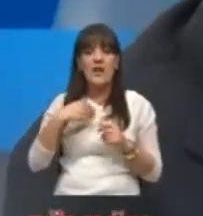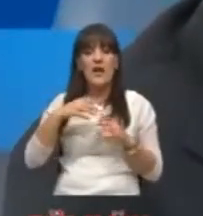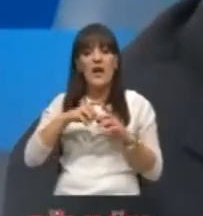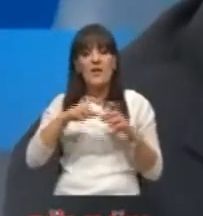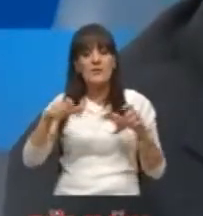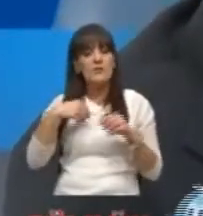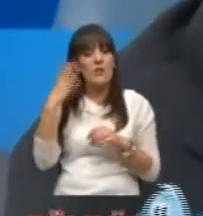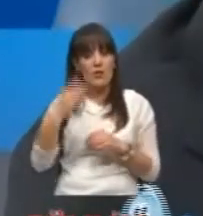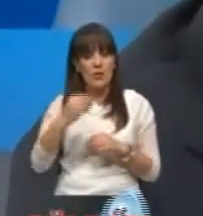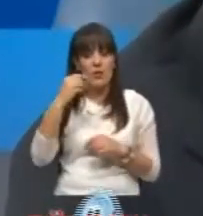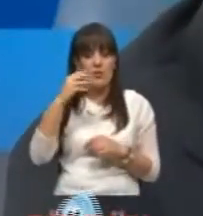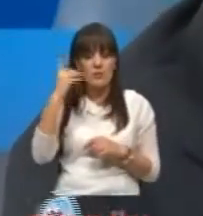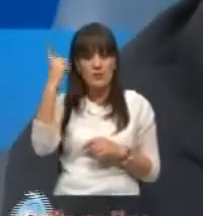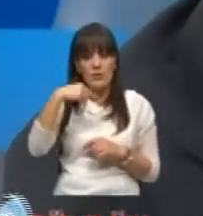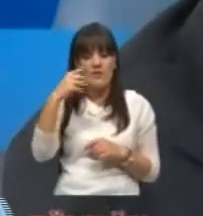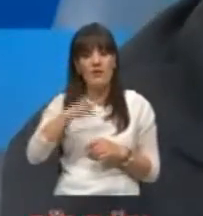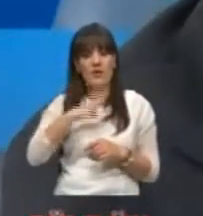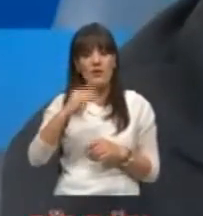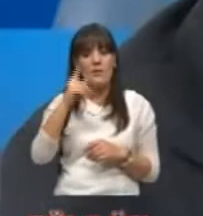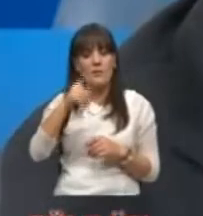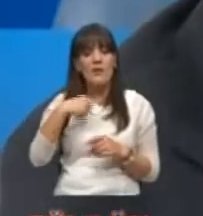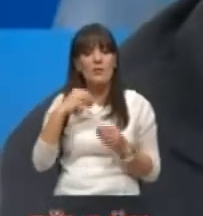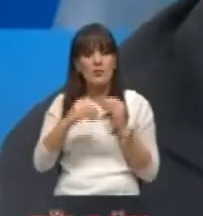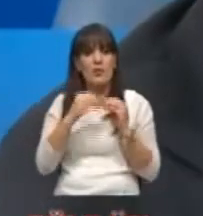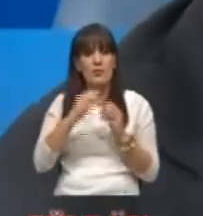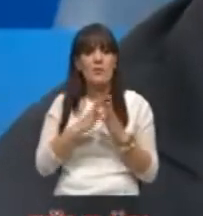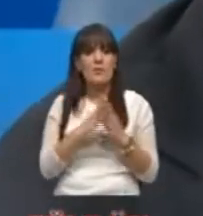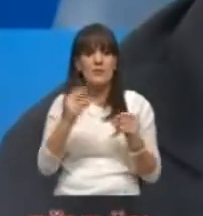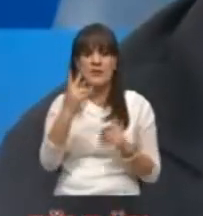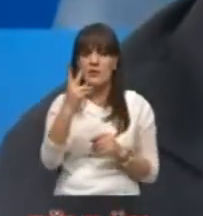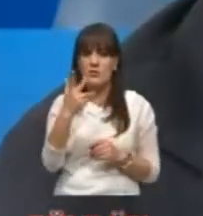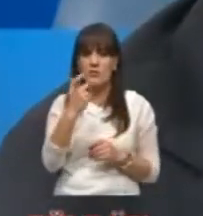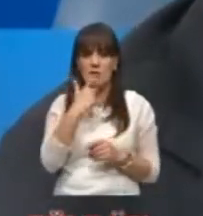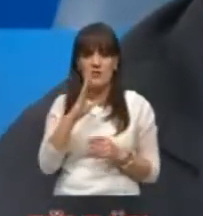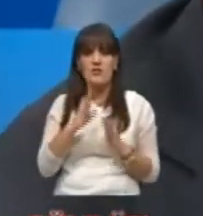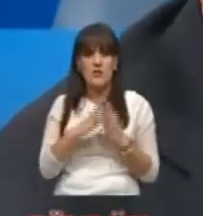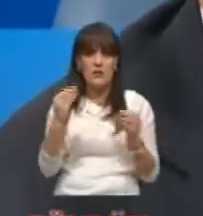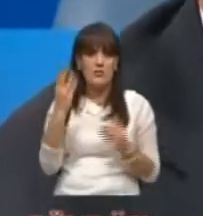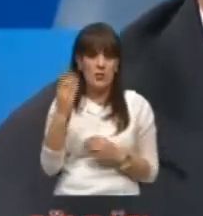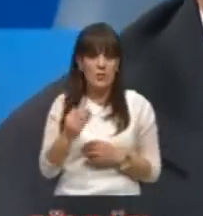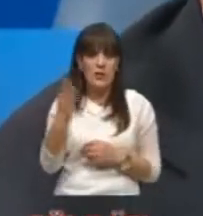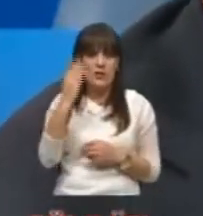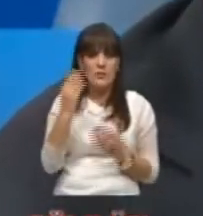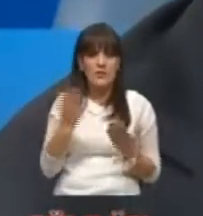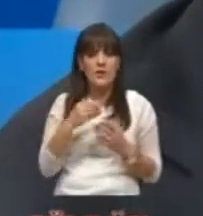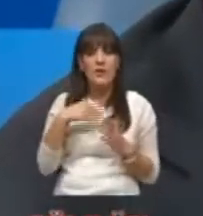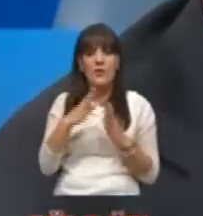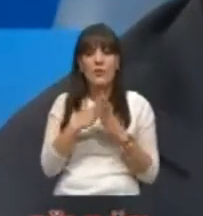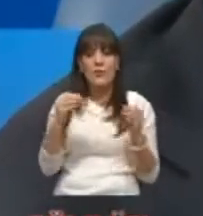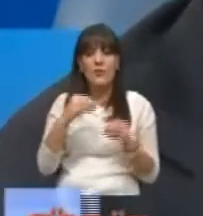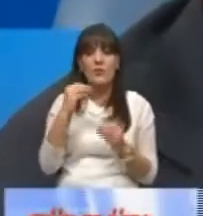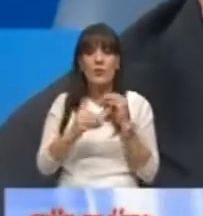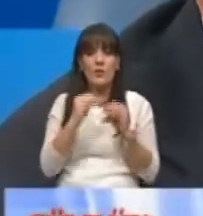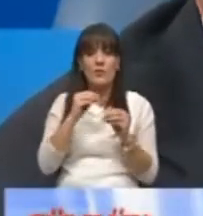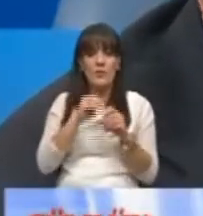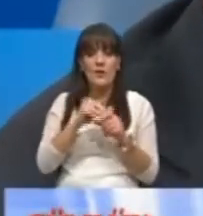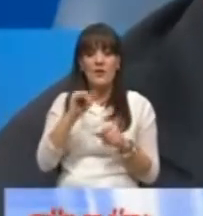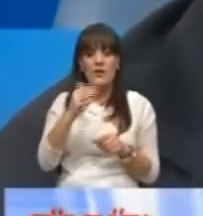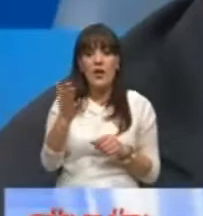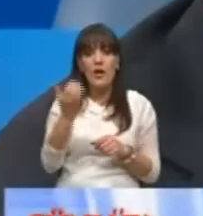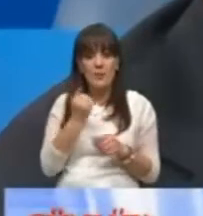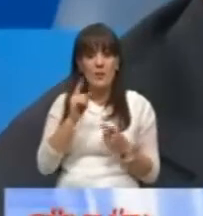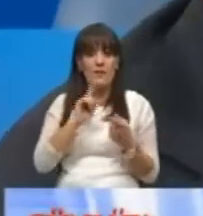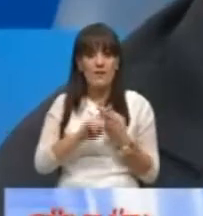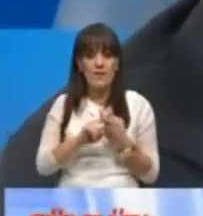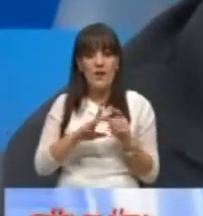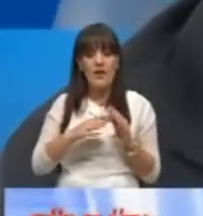olmasından dolayı var olan bir problem ve giderilmiş 2-3 yaşında anladığım kadarıyla. Giderilen probleminin kilo